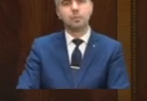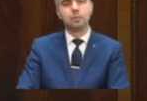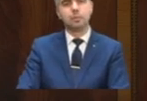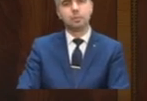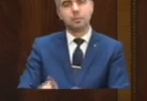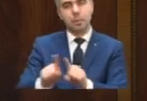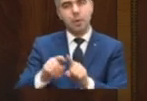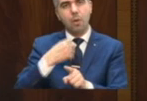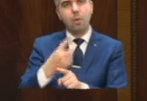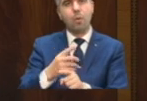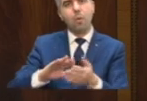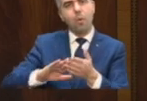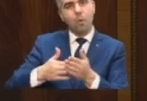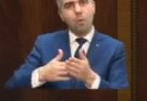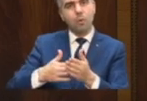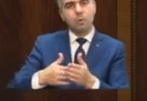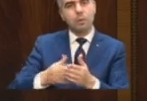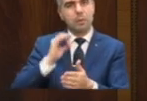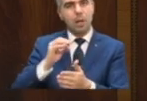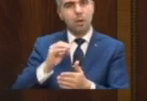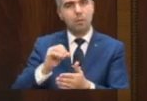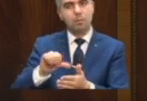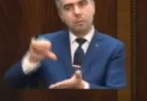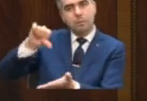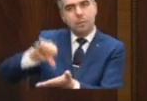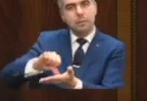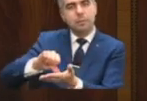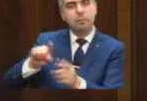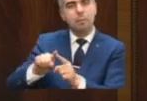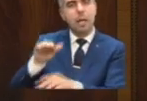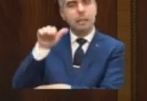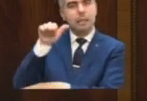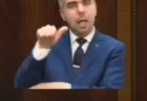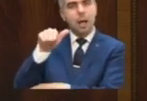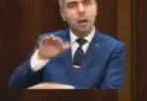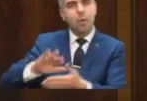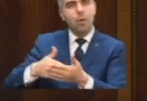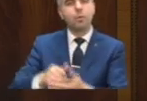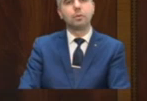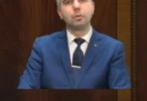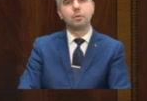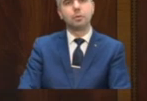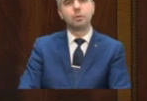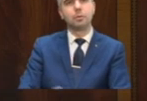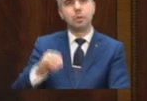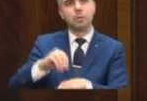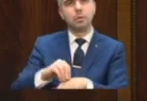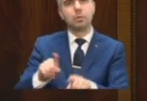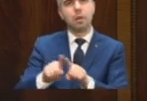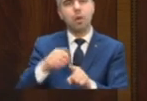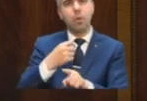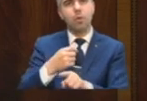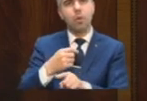الاستثمار داخل الوحده الترابيه، الاستثمار بالمواكبه للاستثمار، ثم السفاره.